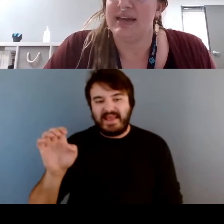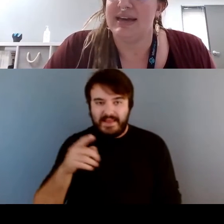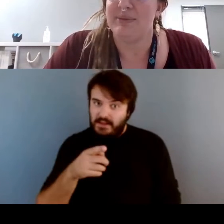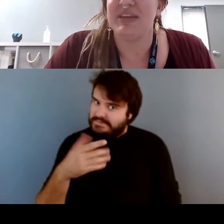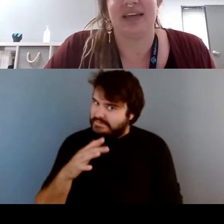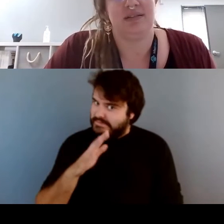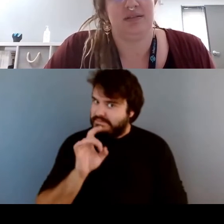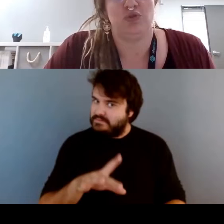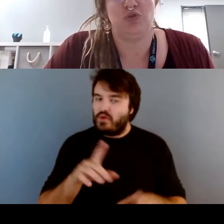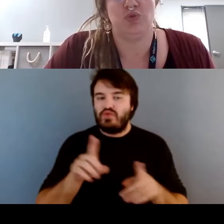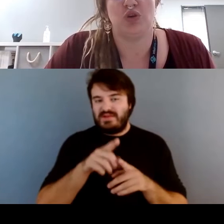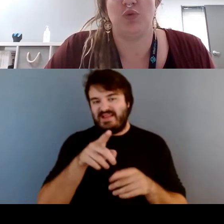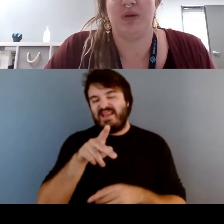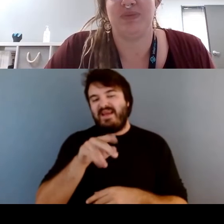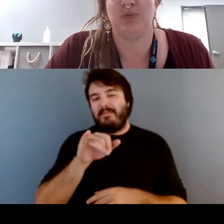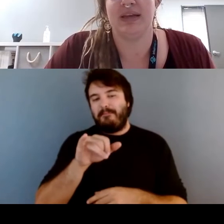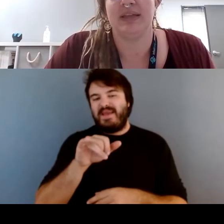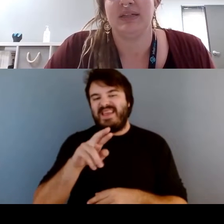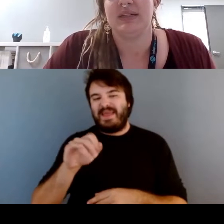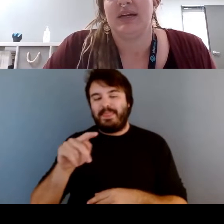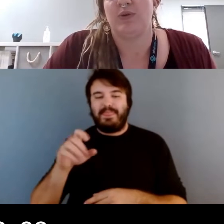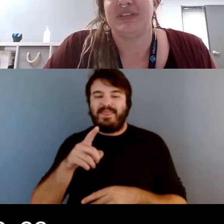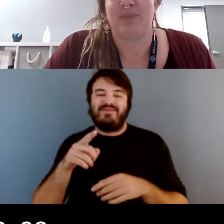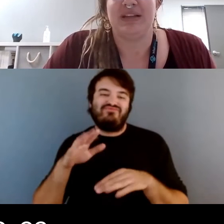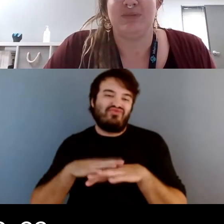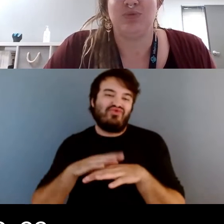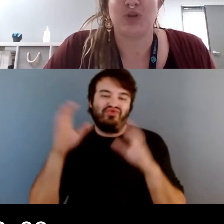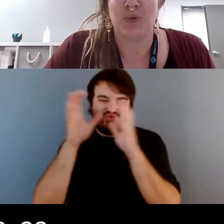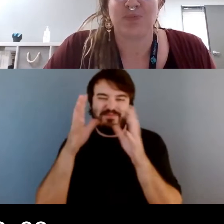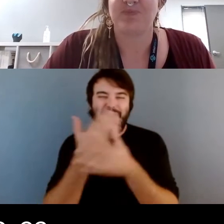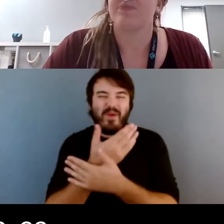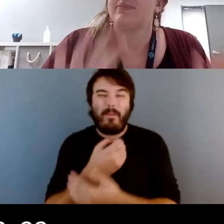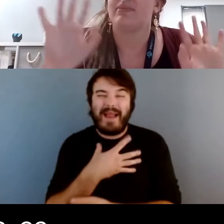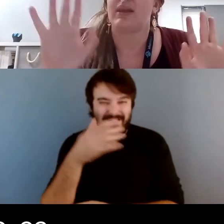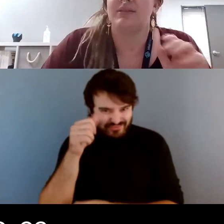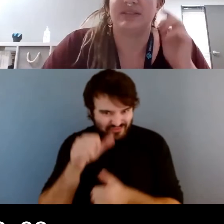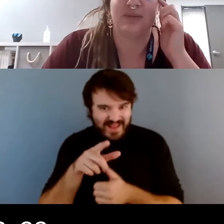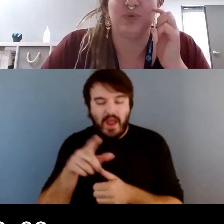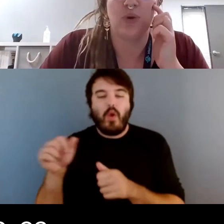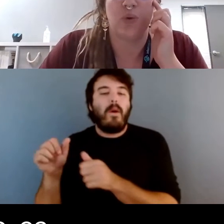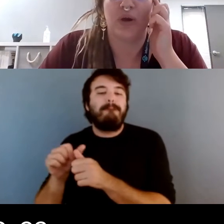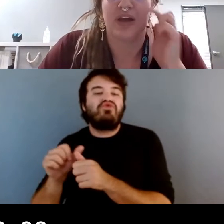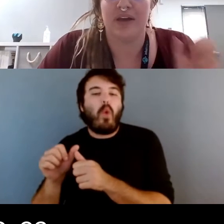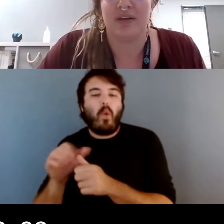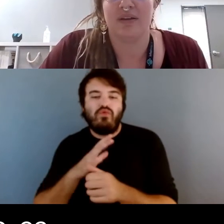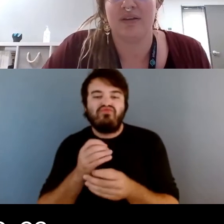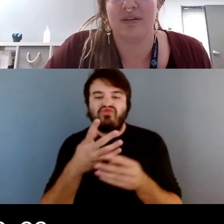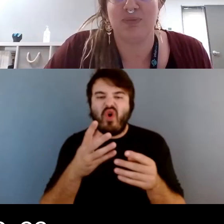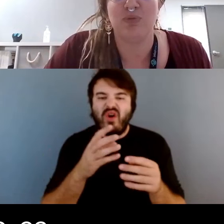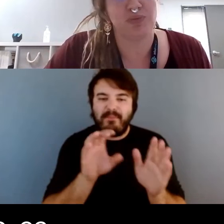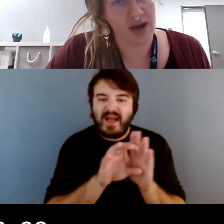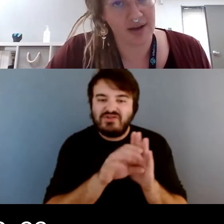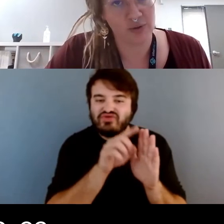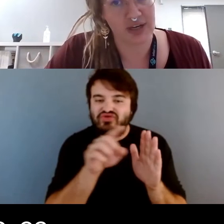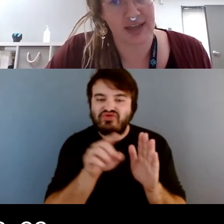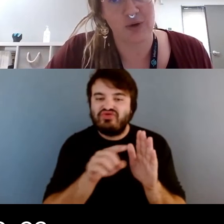et la pierride du chou, donc le beau papillon blanc. On se rappelle les pucerons. Ça, c'est les plus gros, les